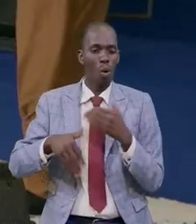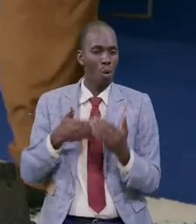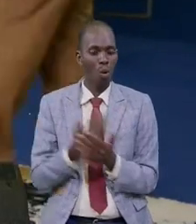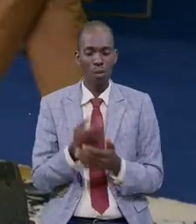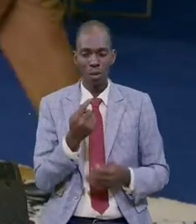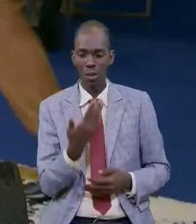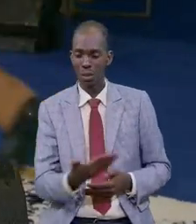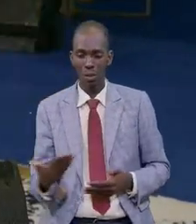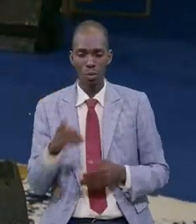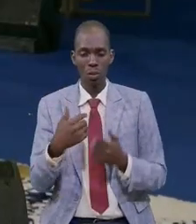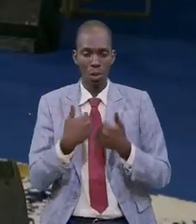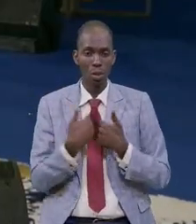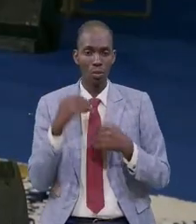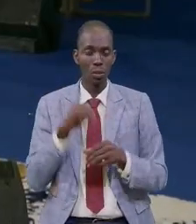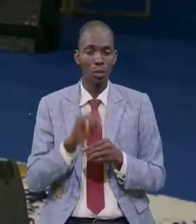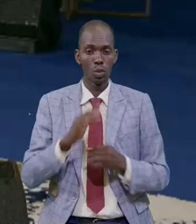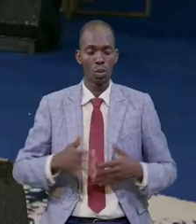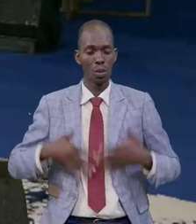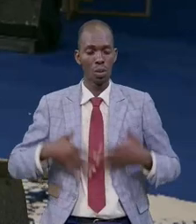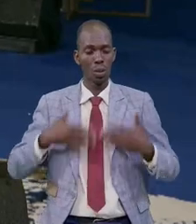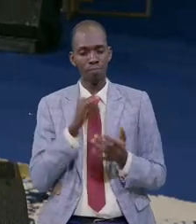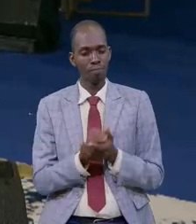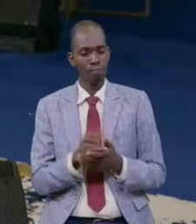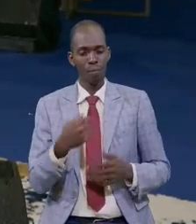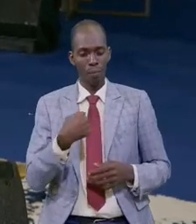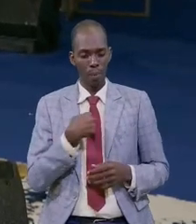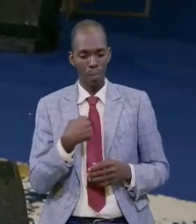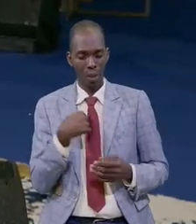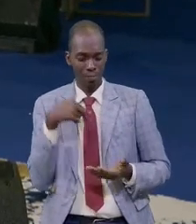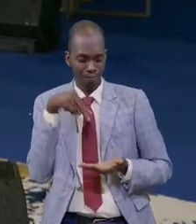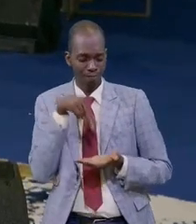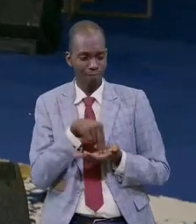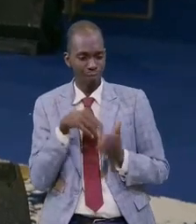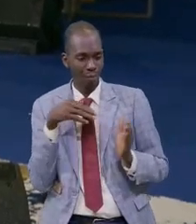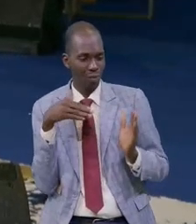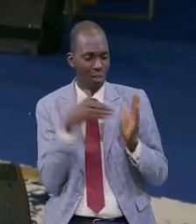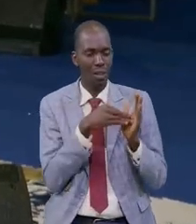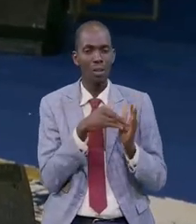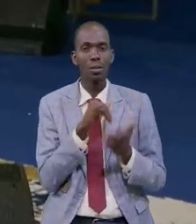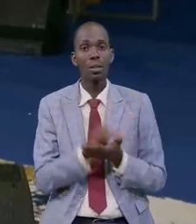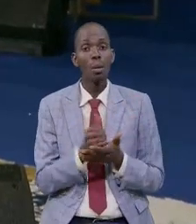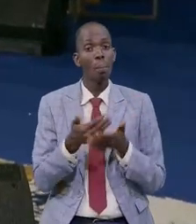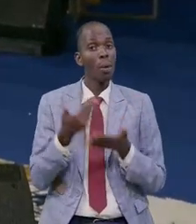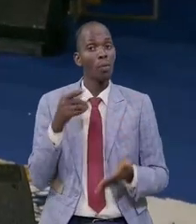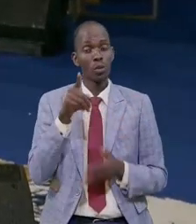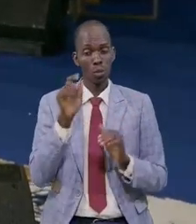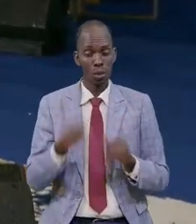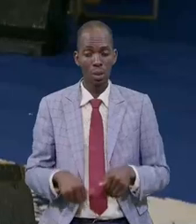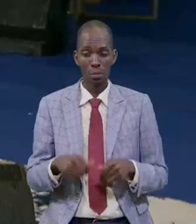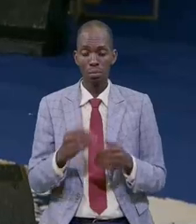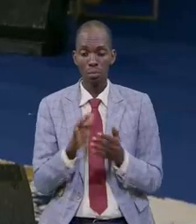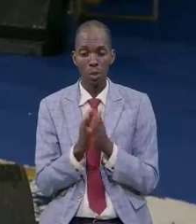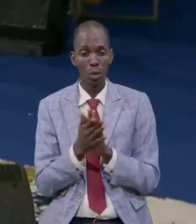la disposition que vous avez dans votre vie je tiens contre telle chose avant de tenir de vous